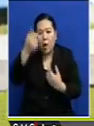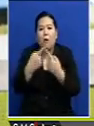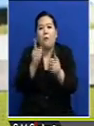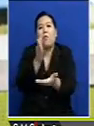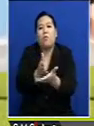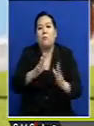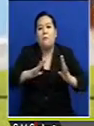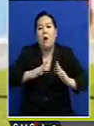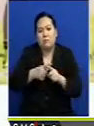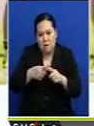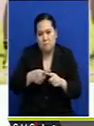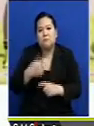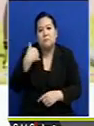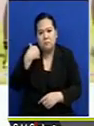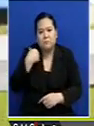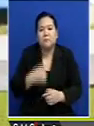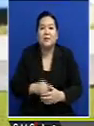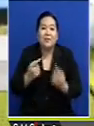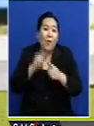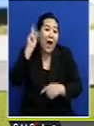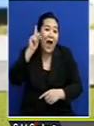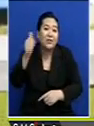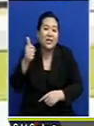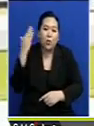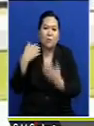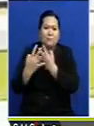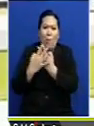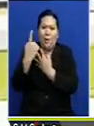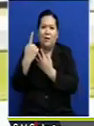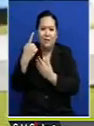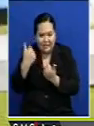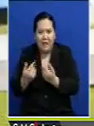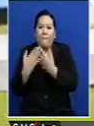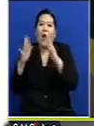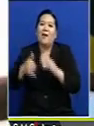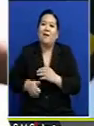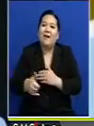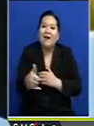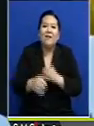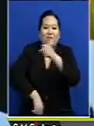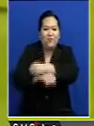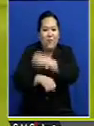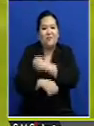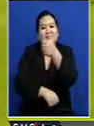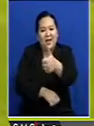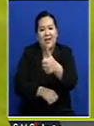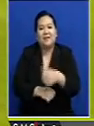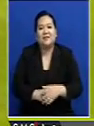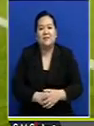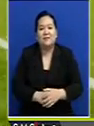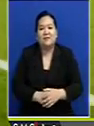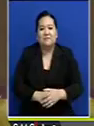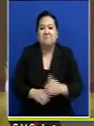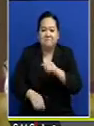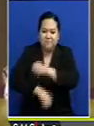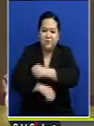มดครับแต่ข่าวดีได้เฮริกมาคิตยันพ้นโทษแบนกลับลงสนามอีกครั้งแล้วนะครับแนวรับวางไว้เป็นมัตฮุมเมลครับจะได้ลงสนามเป็นเก